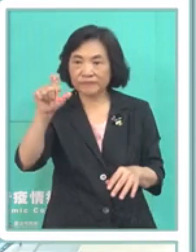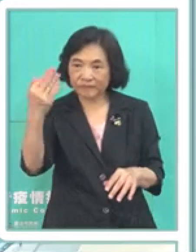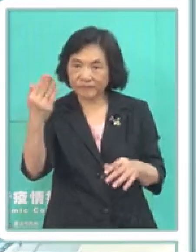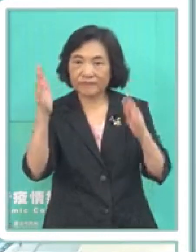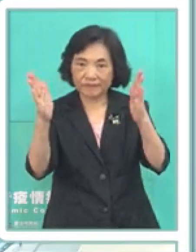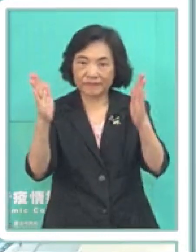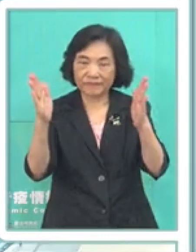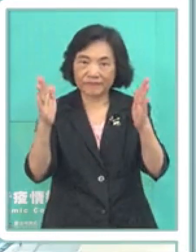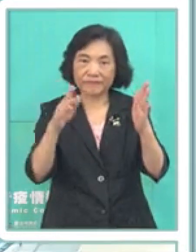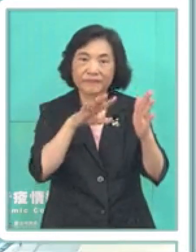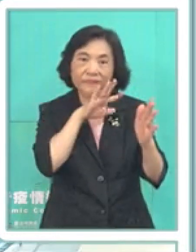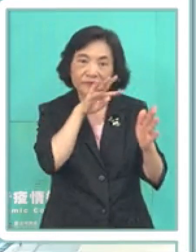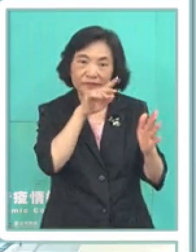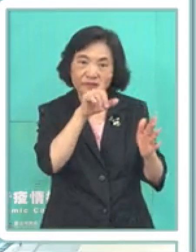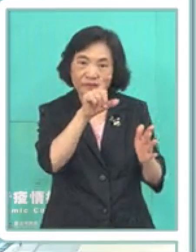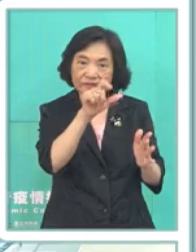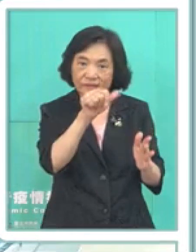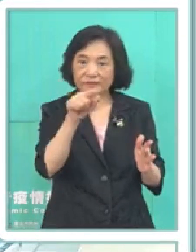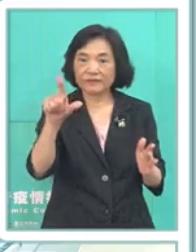65岁到69岁，那这一段呢，